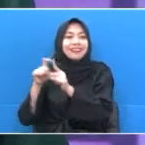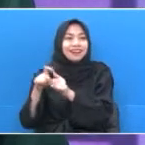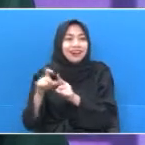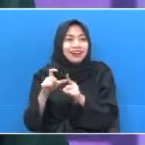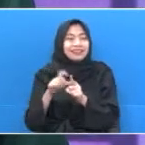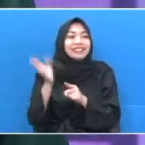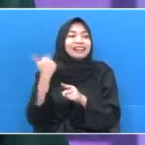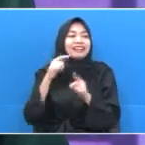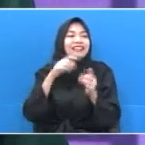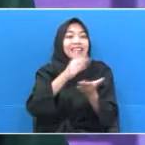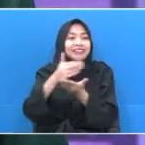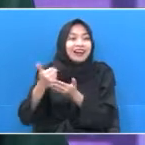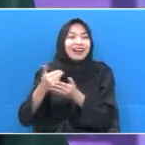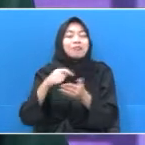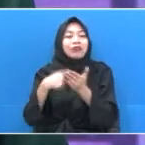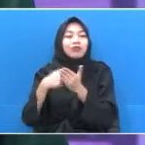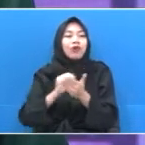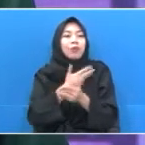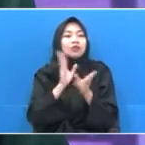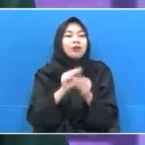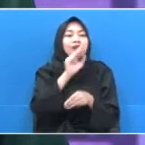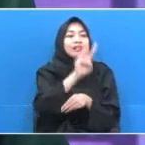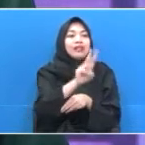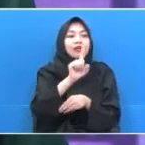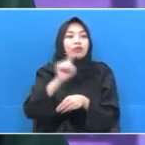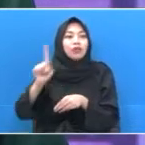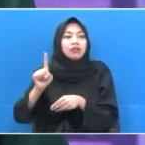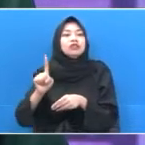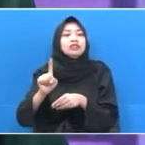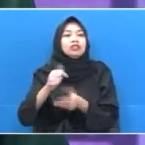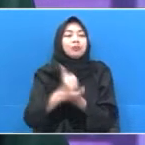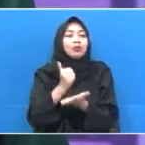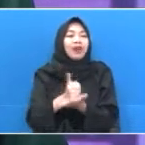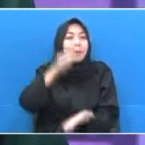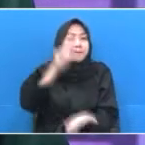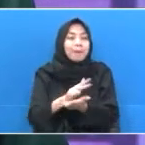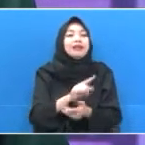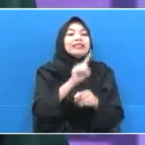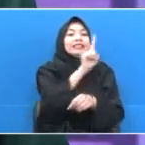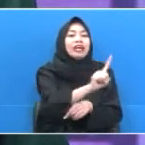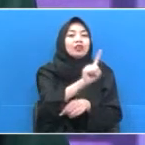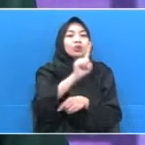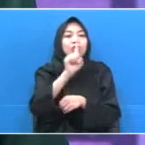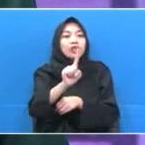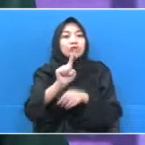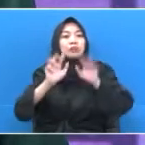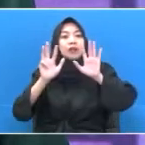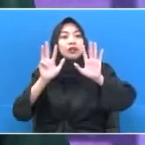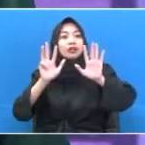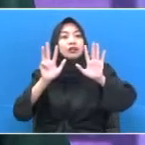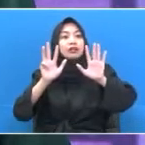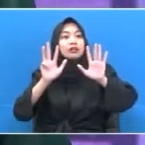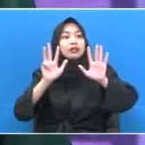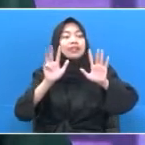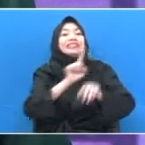tertulis 311 sampai malam ini sebetulnya yang fix itu 116 mahasiswa 119 mahasiswa yang sudah